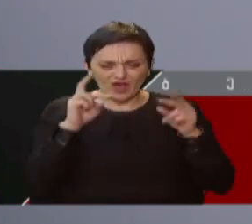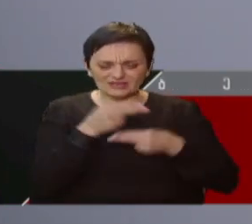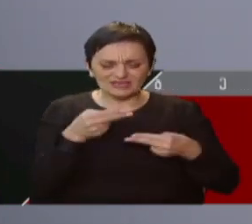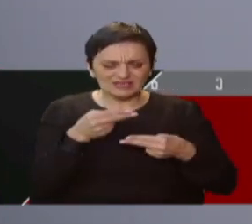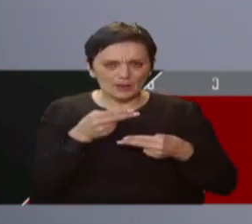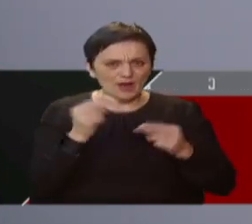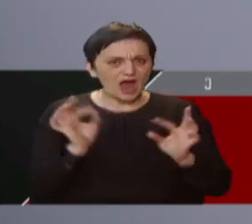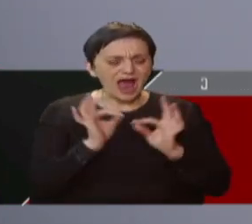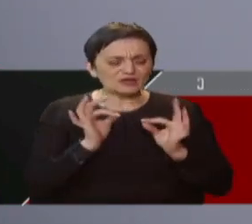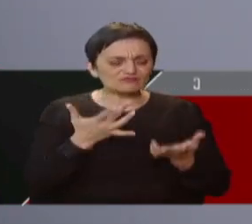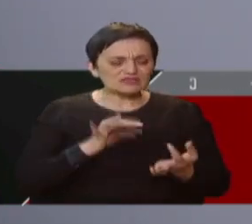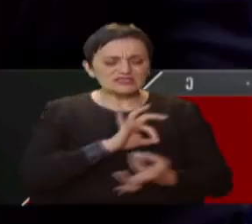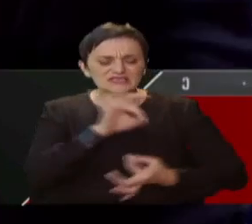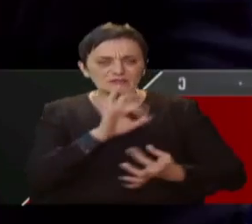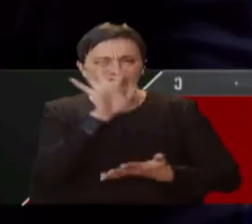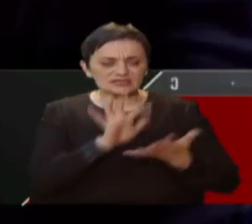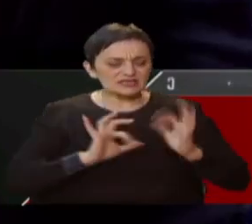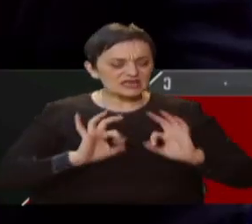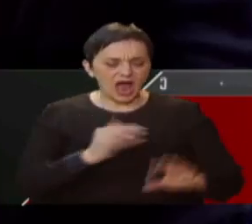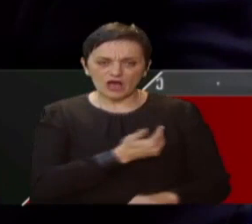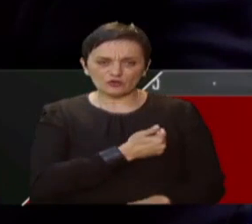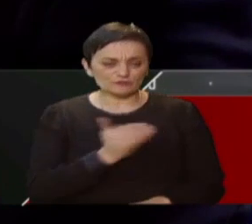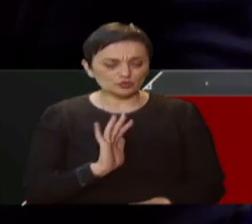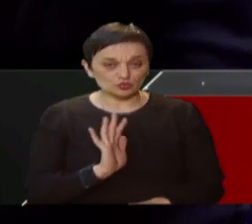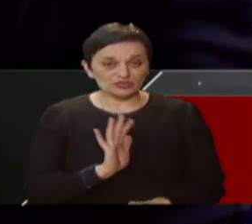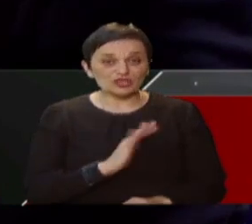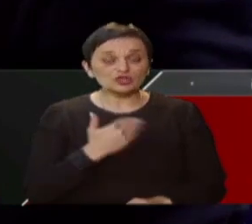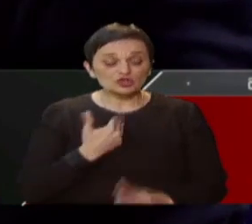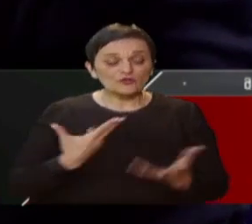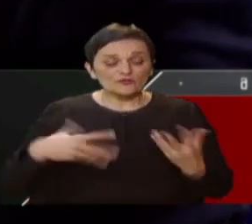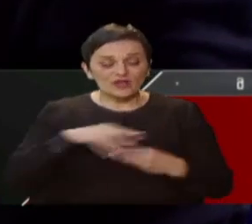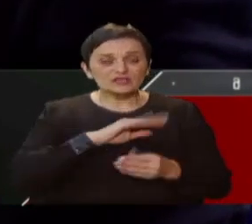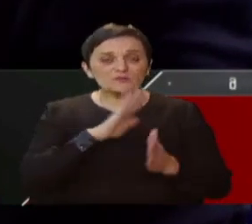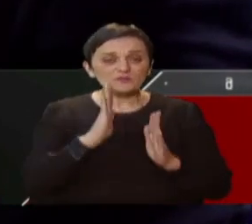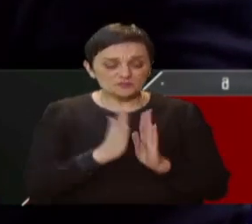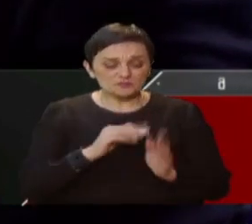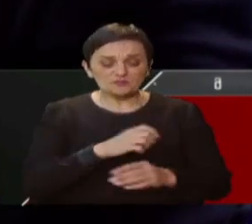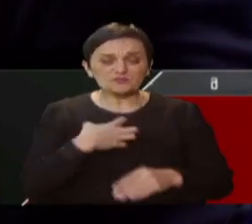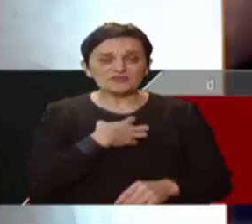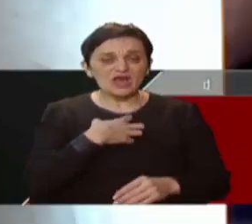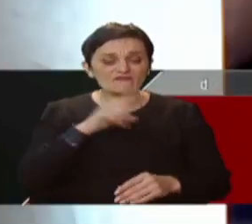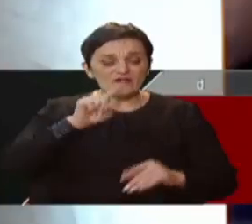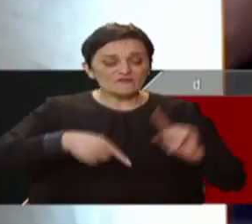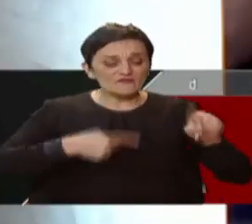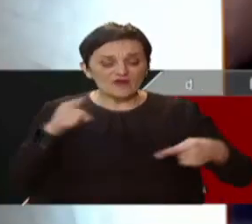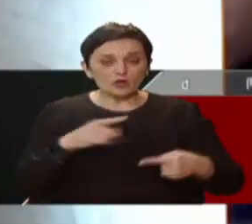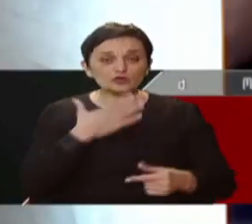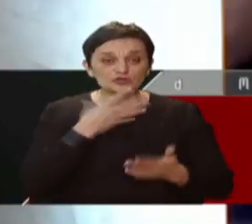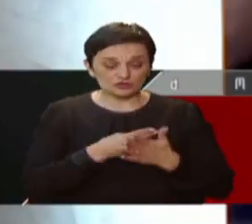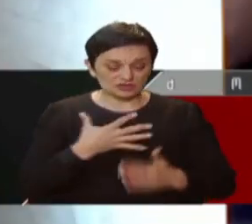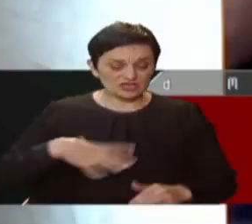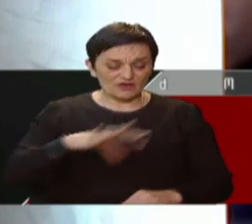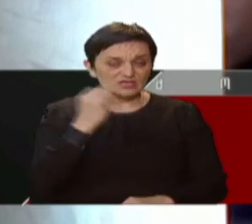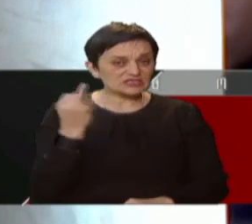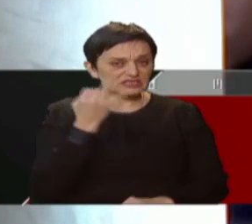arcus, zelmeti, canscădă de zgagete, ba. Cueni, oilas, tavari, valde bulibari, ce cueni, s-a butari cu ernis, interese vi dați-o.